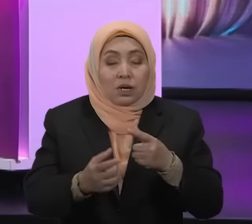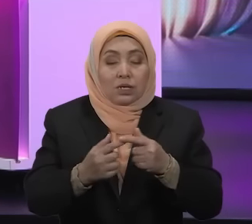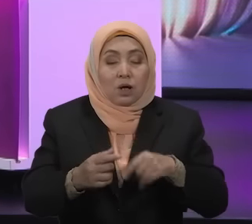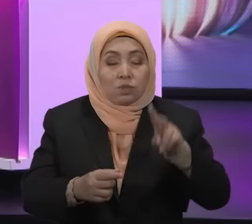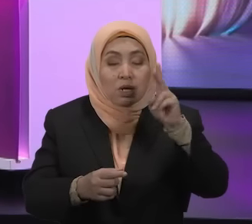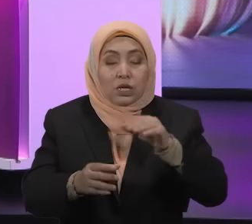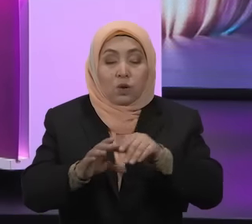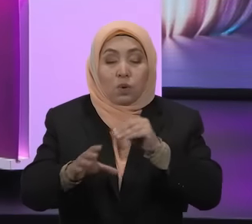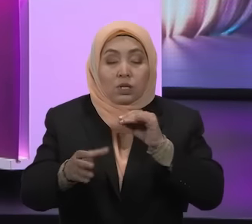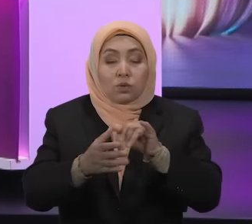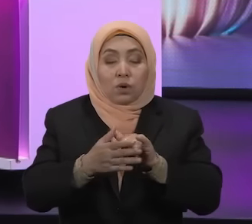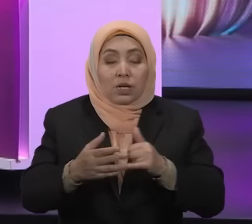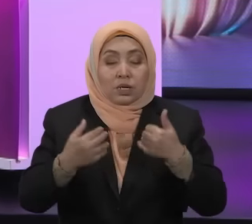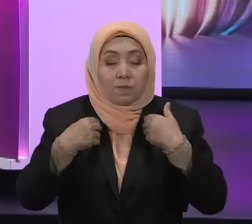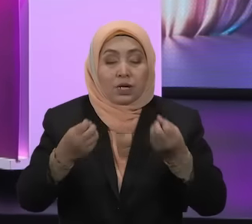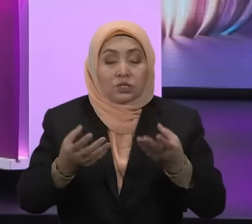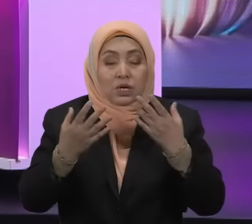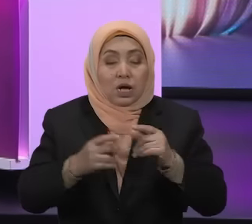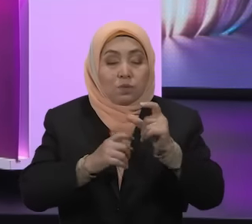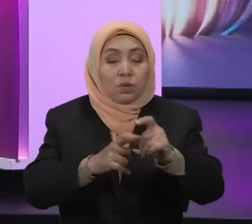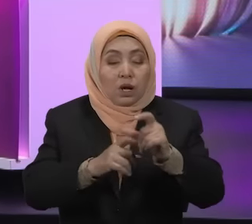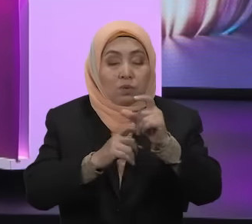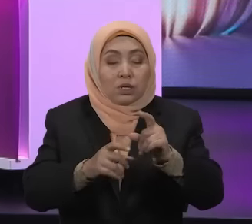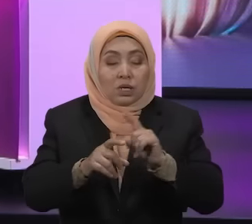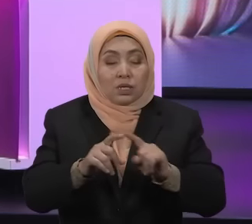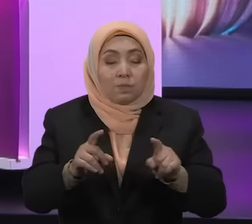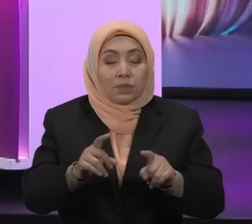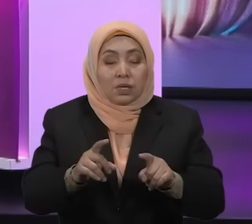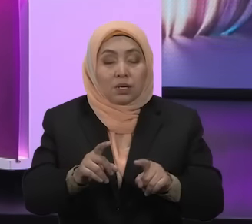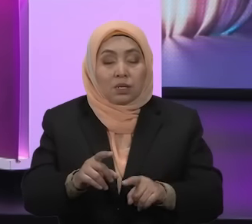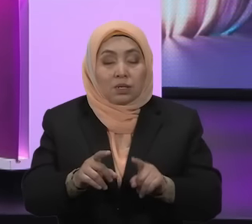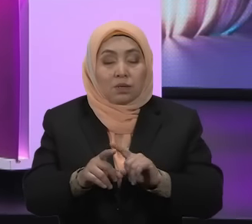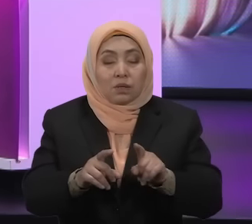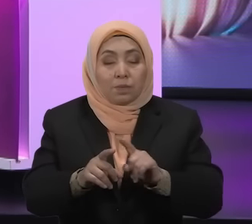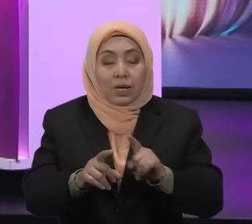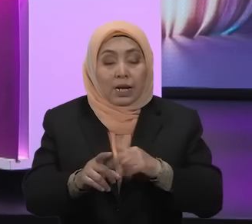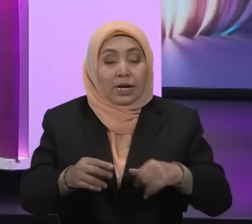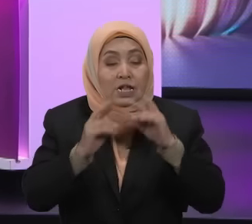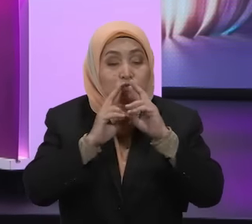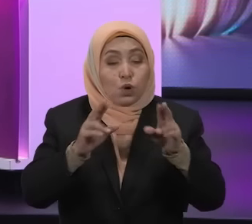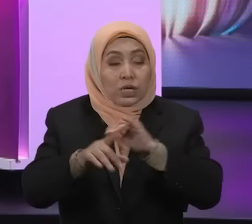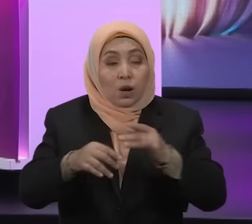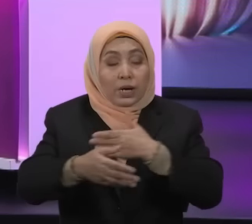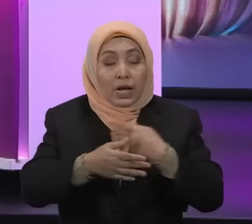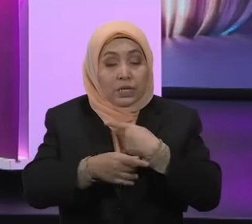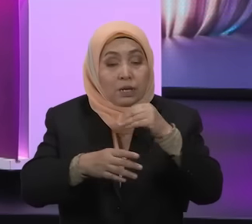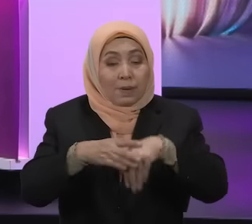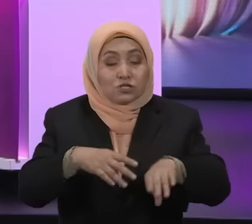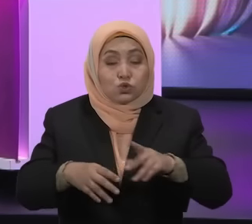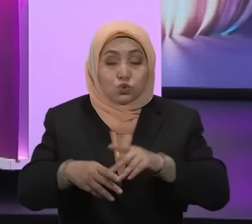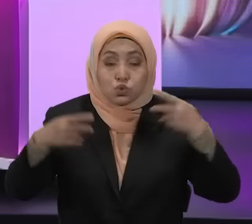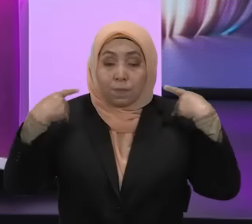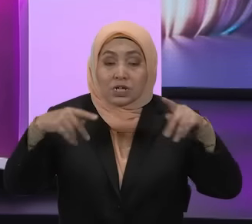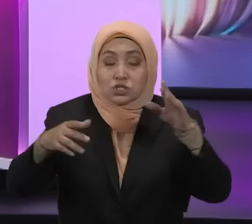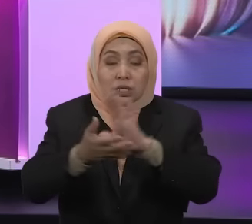luar sana dia banyak anugerah-anugerah, tetapi dia pelbagai respon saatnya. Kalau anak kita masuk pasar, kan,